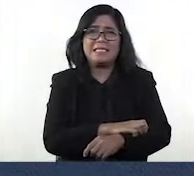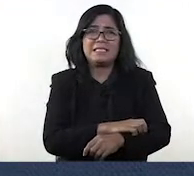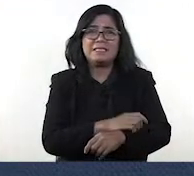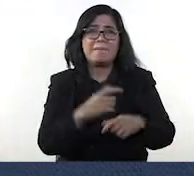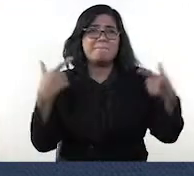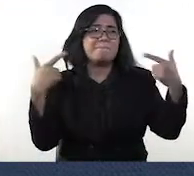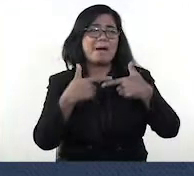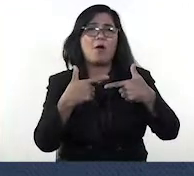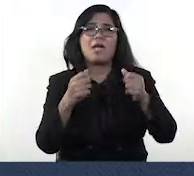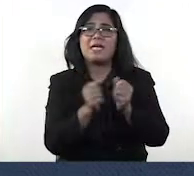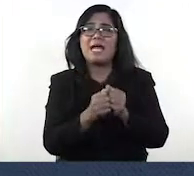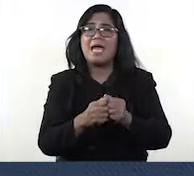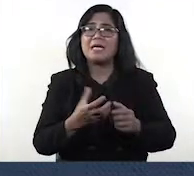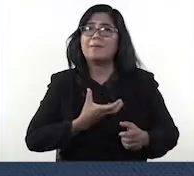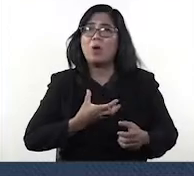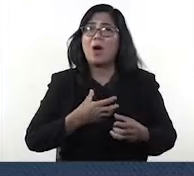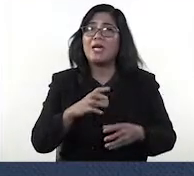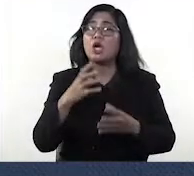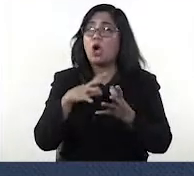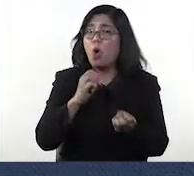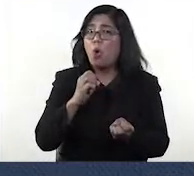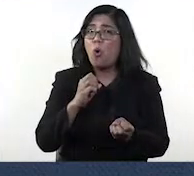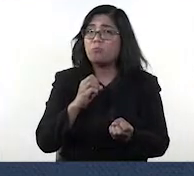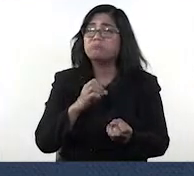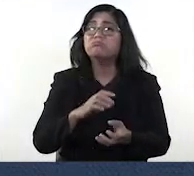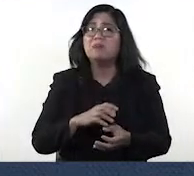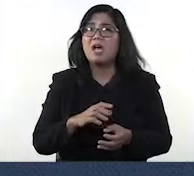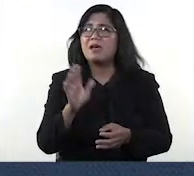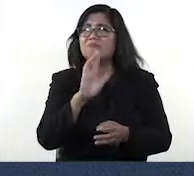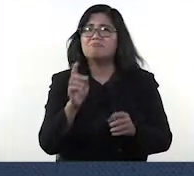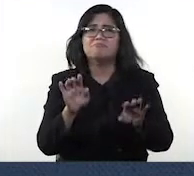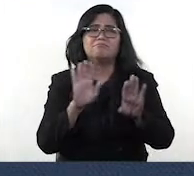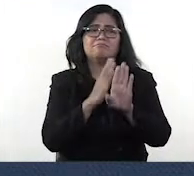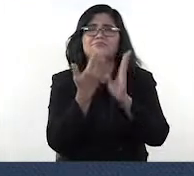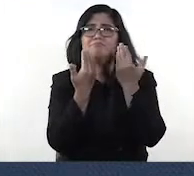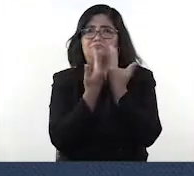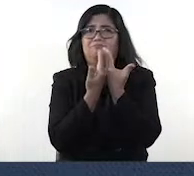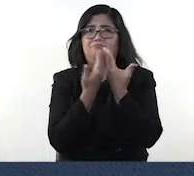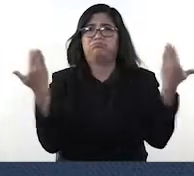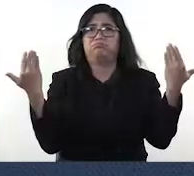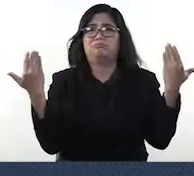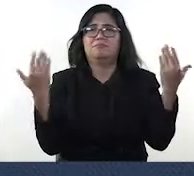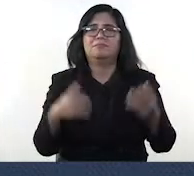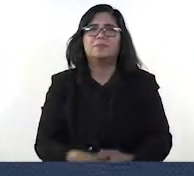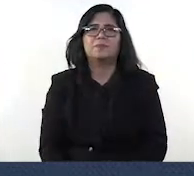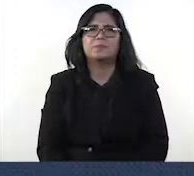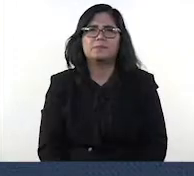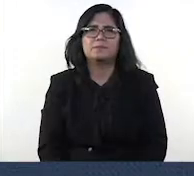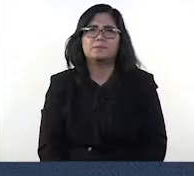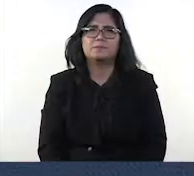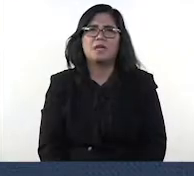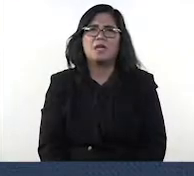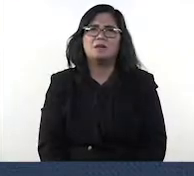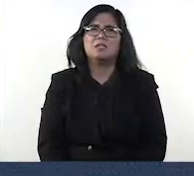yang berlawanan dengan keinginan roh dan keinginan roh berlawanan Aji gineng daging ciri-ciri ada banyak orang beragama tapi dalam keinginan